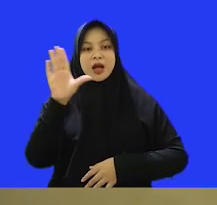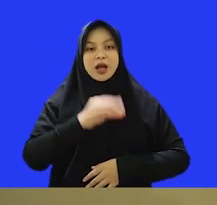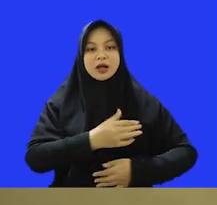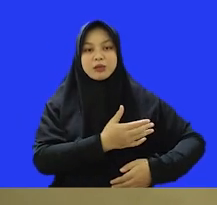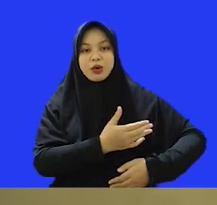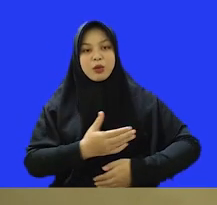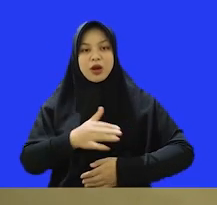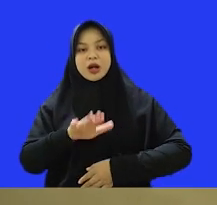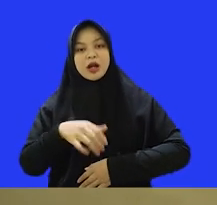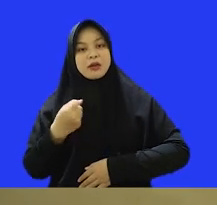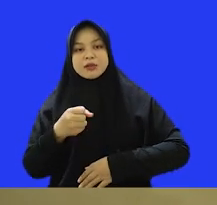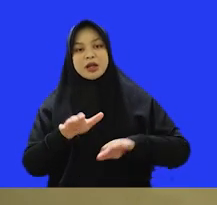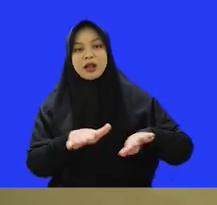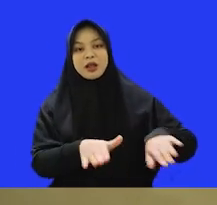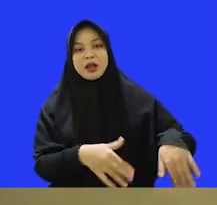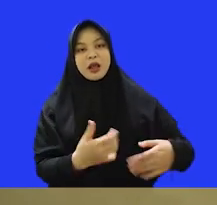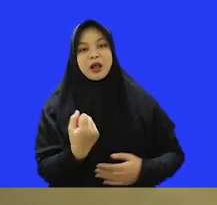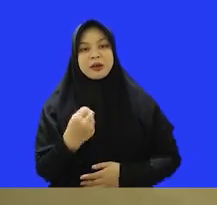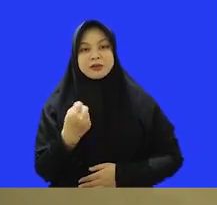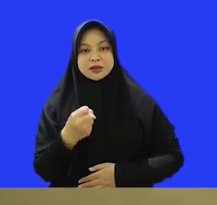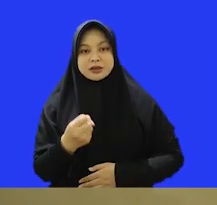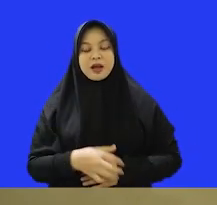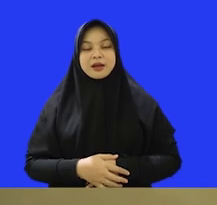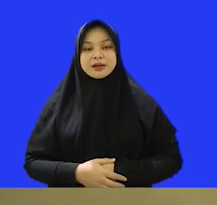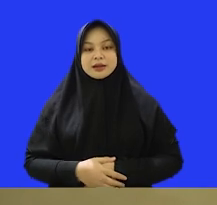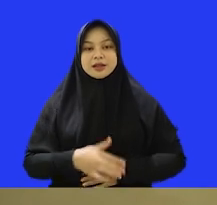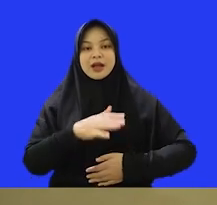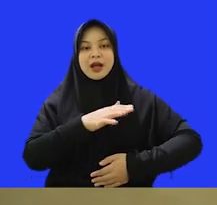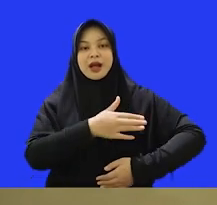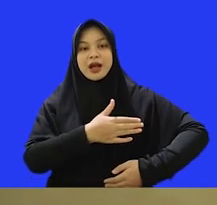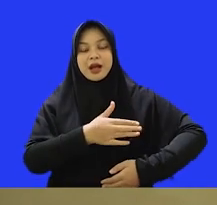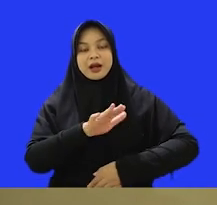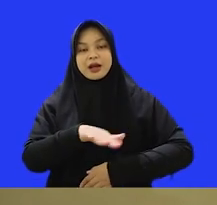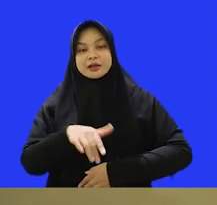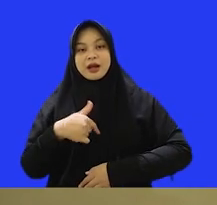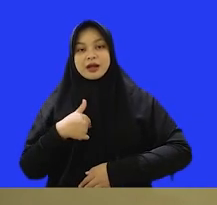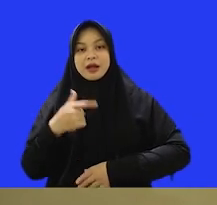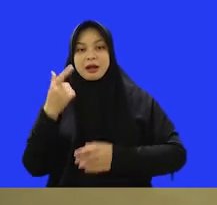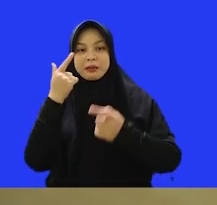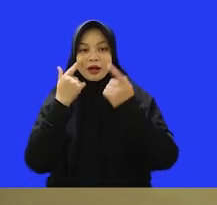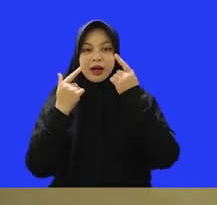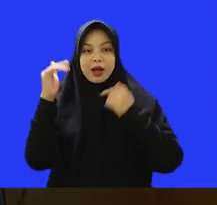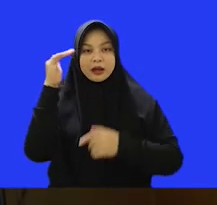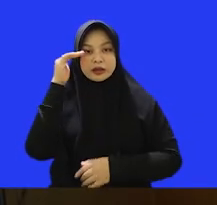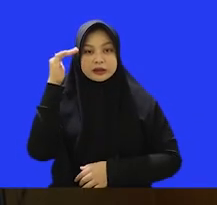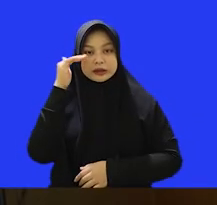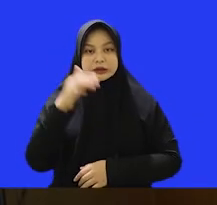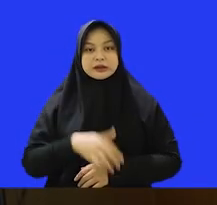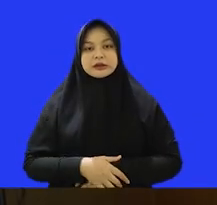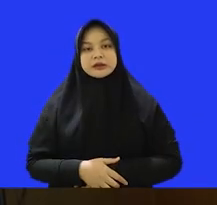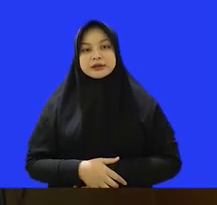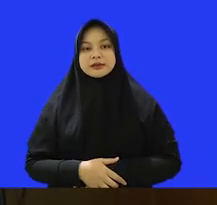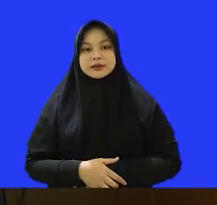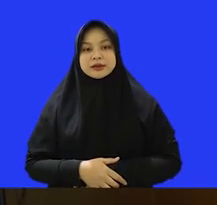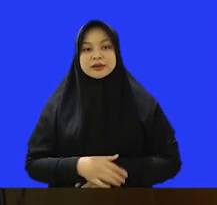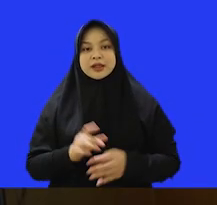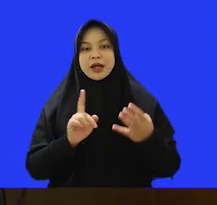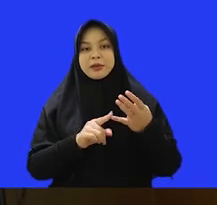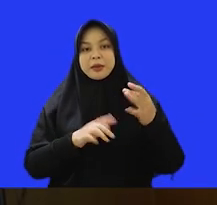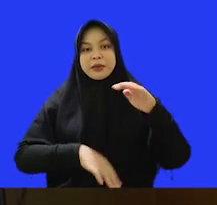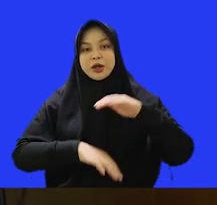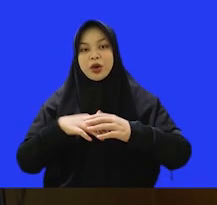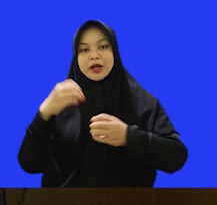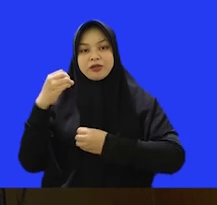ngomong anak saya tidak bisa ditinggal. Kejadian itu, kemudian anak saya menangis. Yang keempat adalah